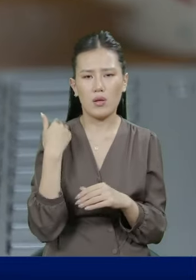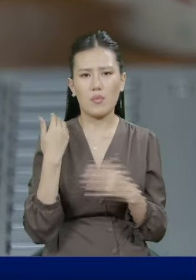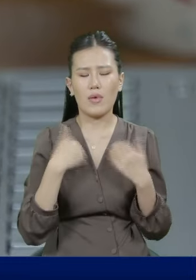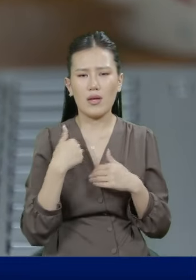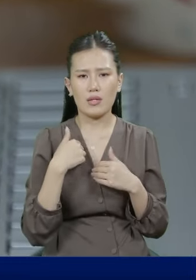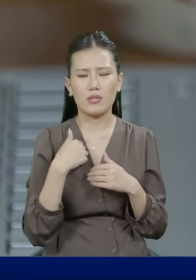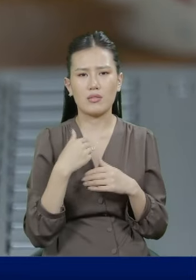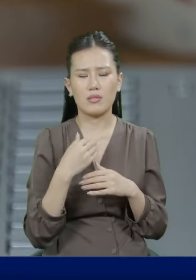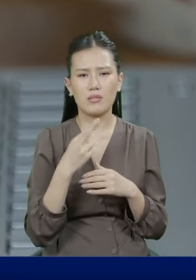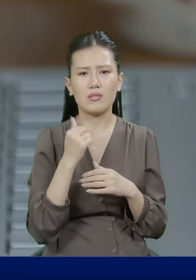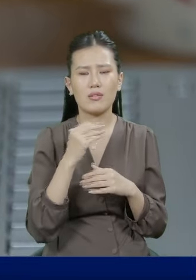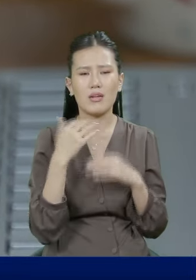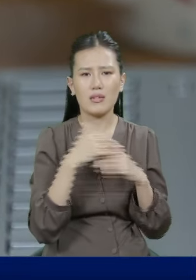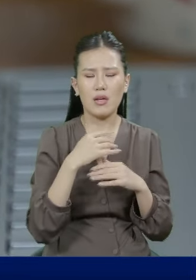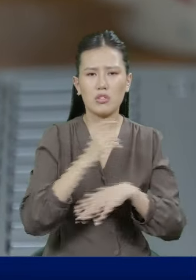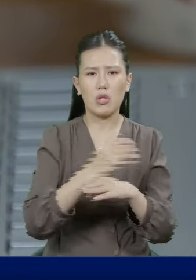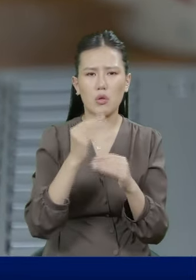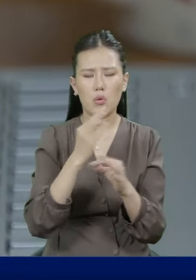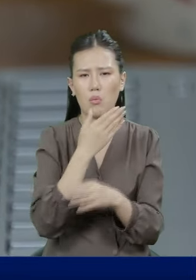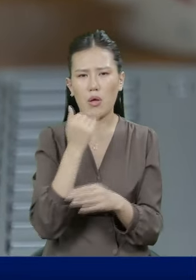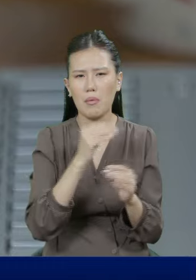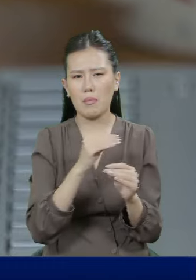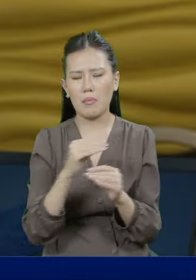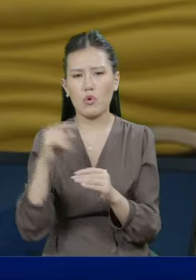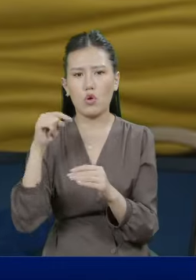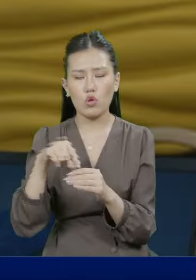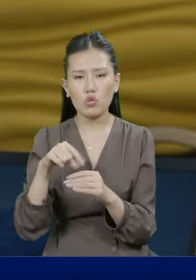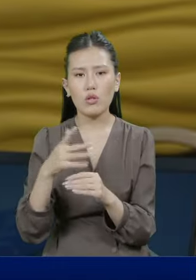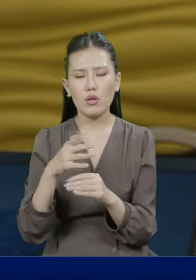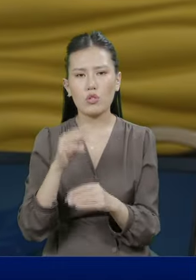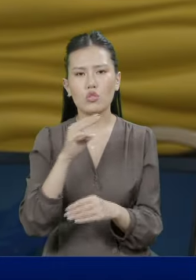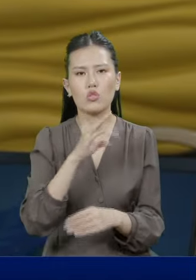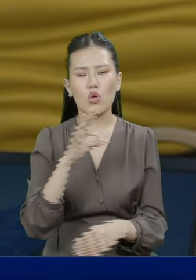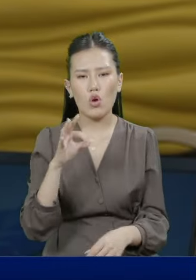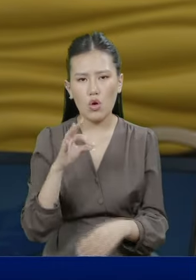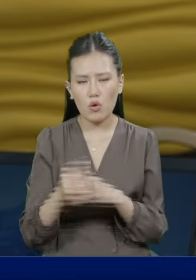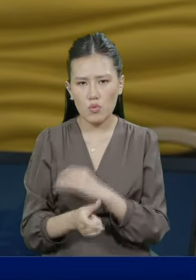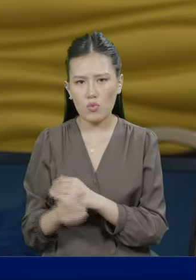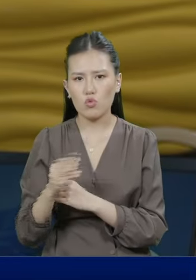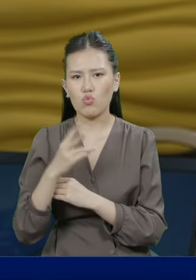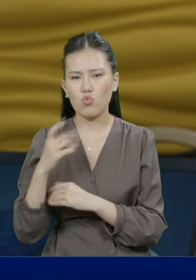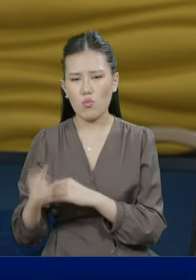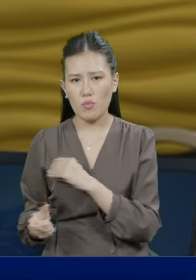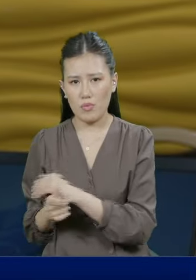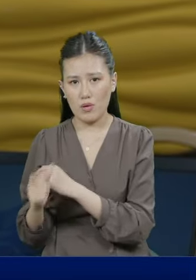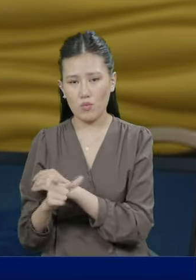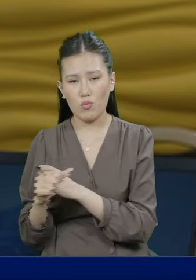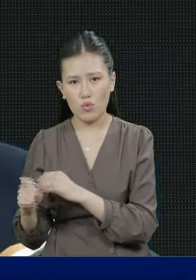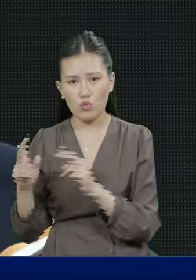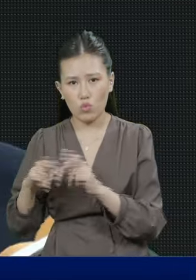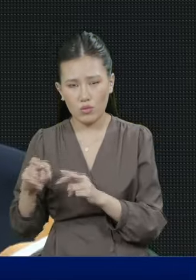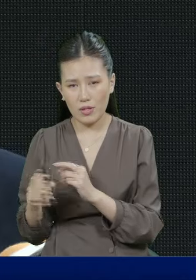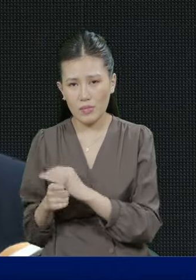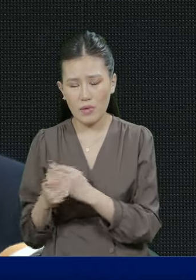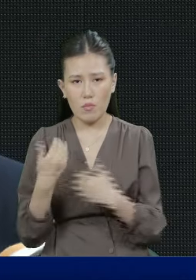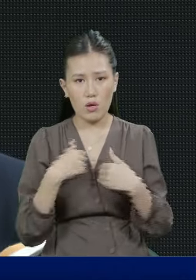хангалтгүй хаалттайсан гэлээ. За харин одоо шинжлэх ухааны гол хичээлүүдийг математикч, түүхч зэрэг мэрэгжлийн судлаачид заах боломжтой болж